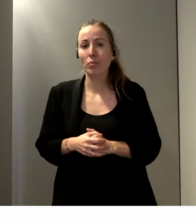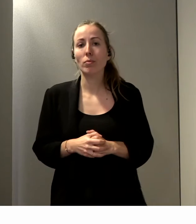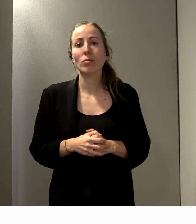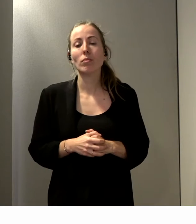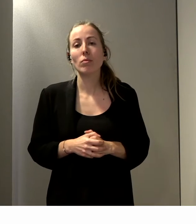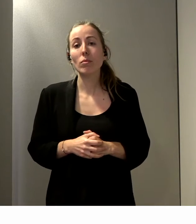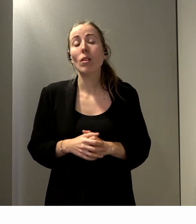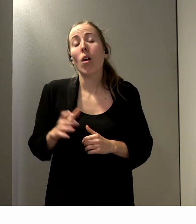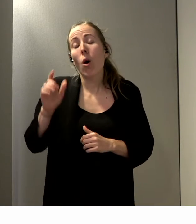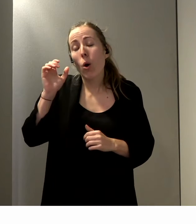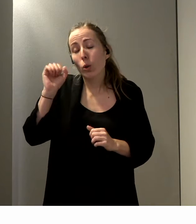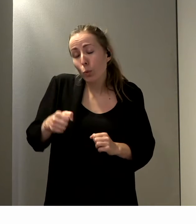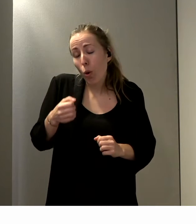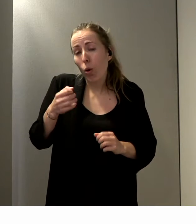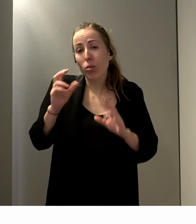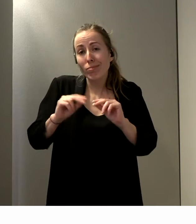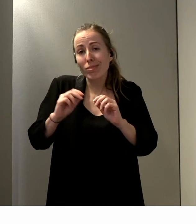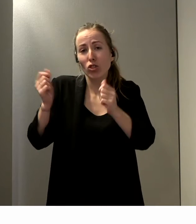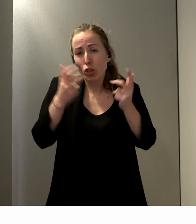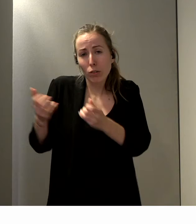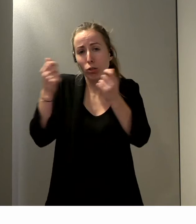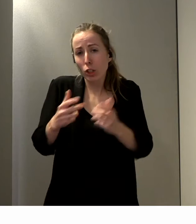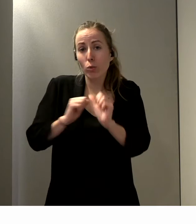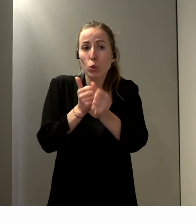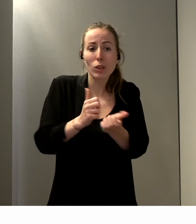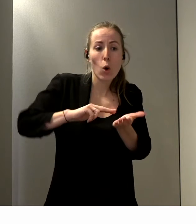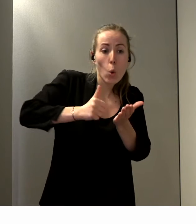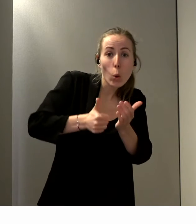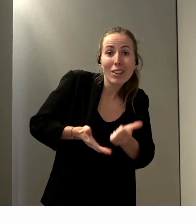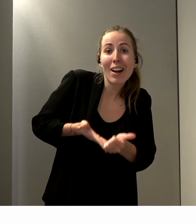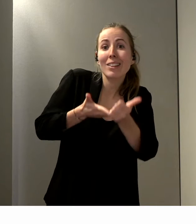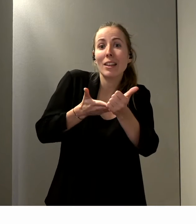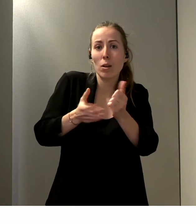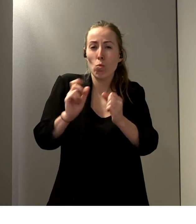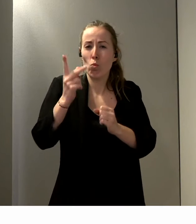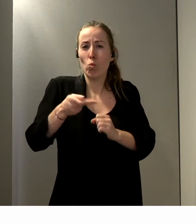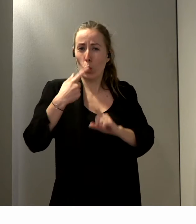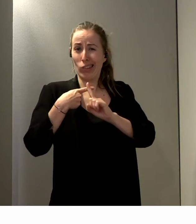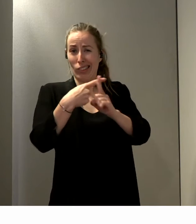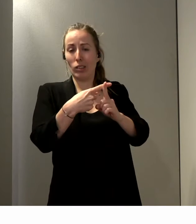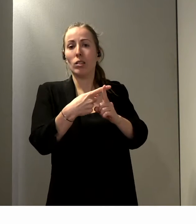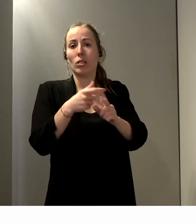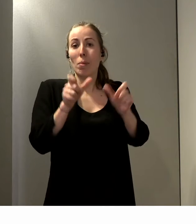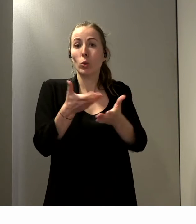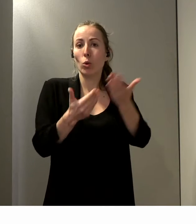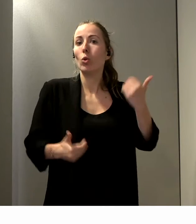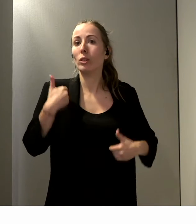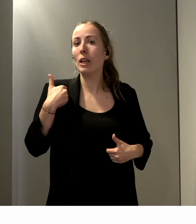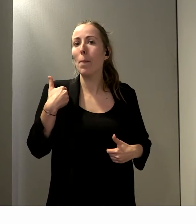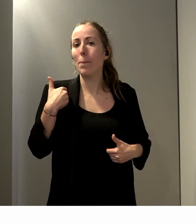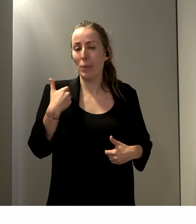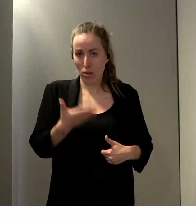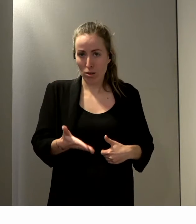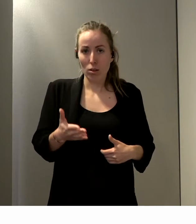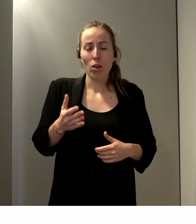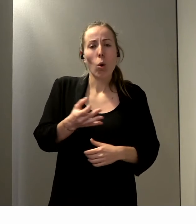citer évidemment un certain nombre de chiffres par rapport à tous les contrats aidés qui ciblent plus particulièrement les personnes en situation de handicap. Du